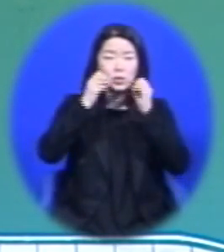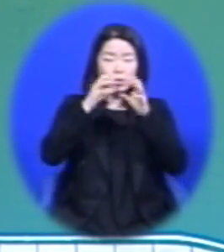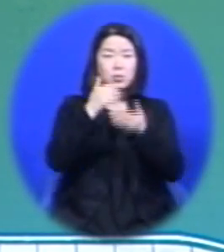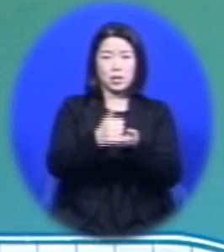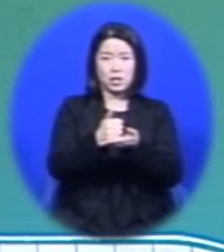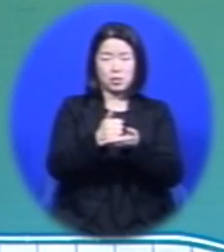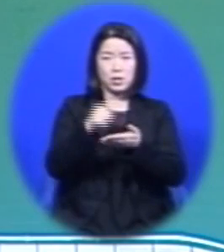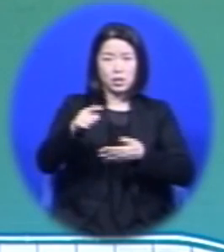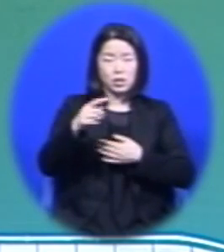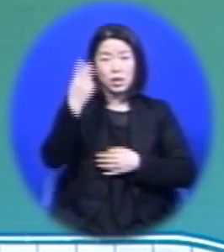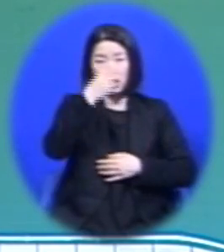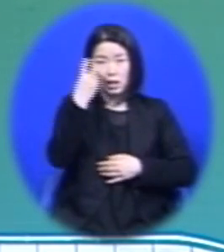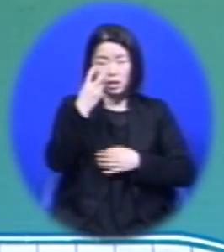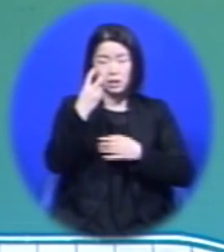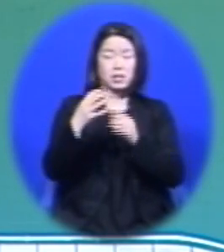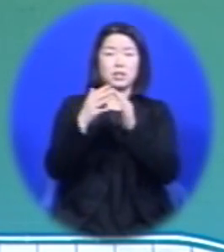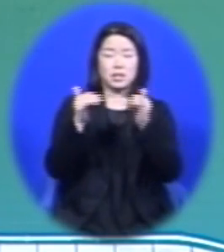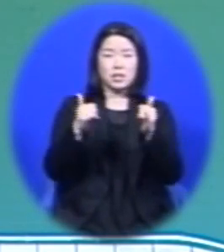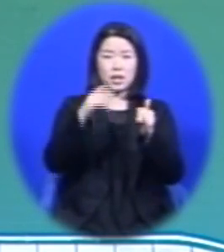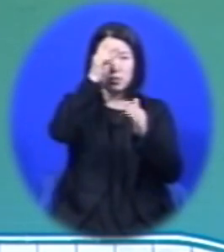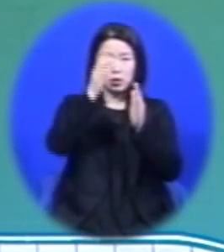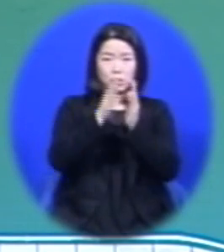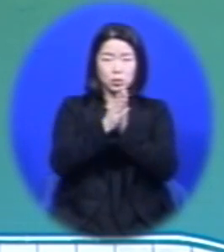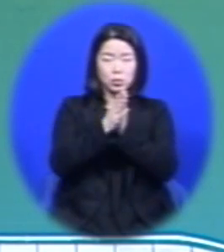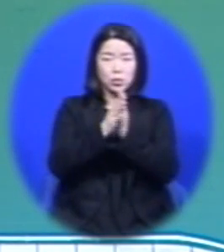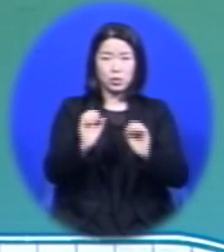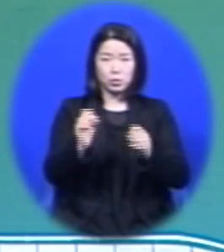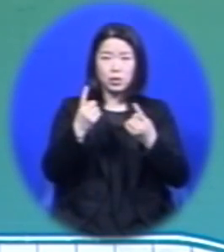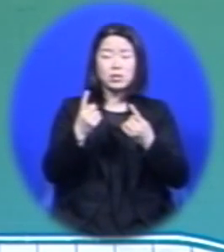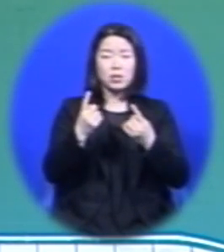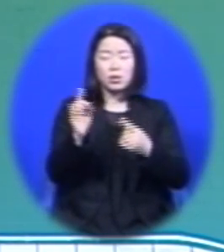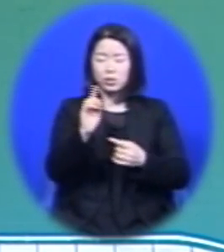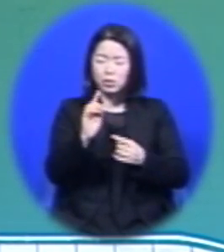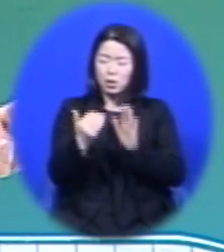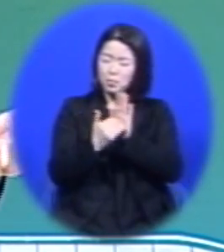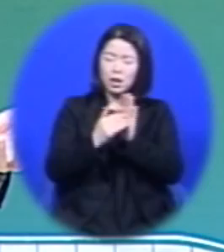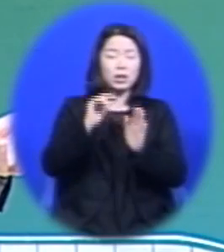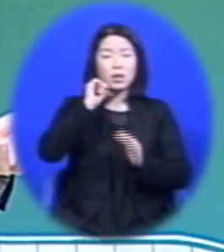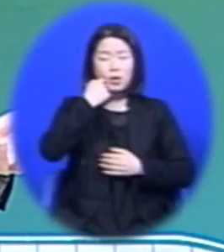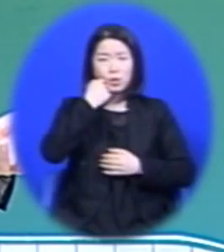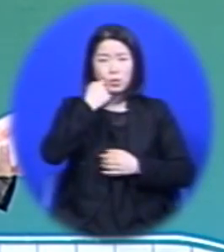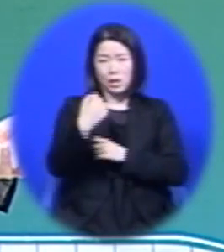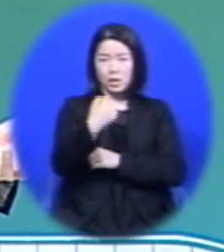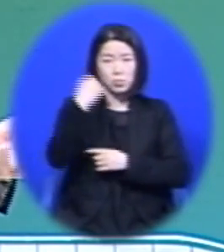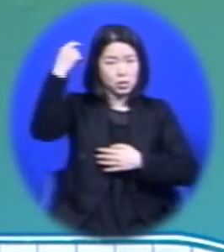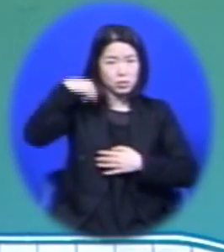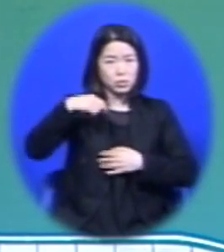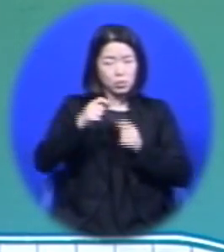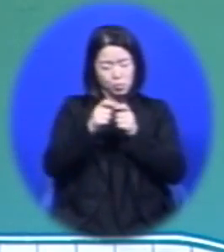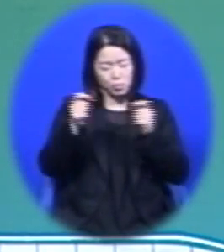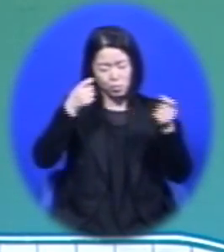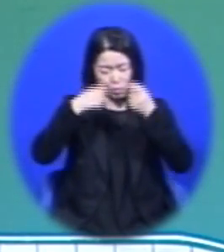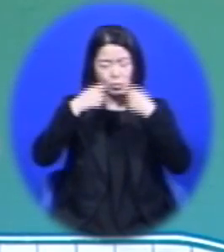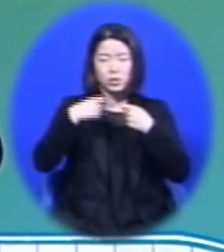교도관의 기도를 통하여 뭔가 거부할 수 없는 어떤 힘을 느끼고 한참을 울었습니다.